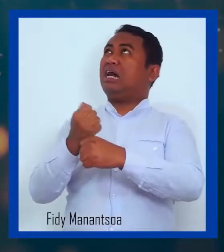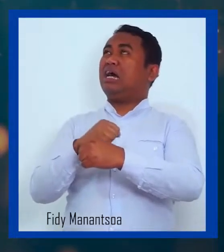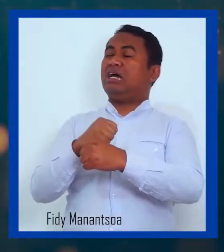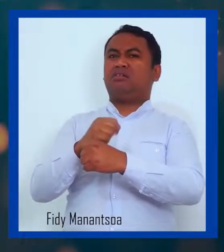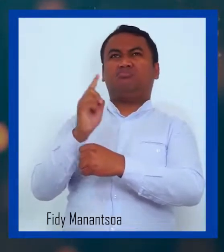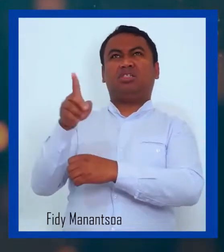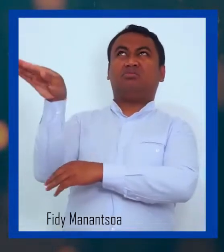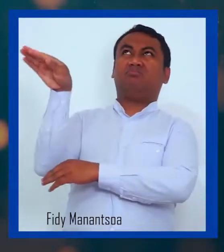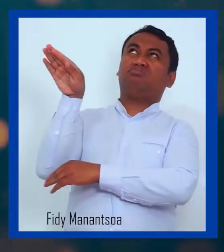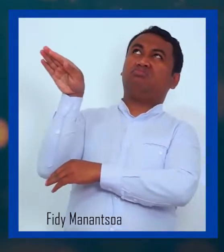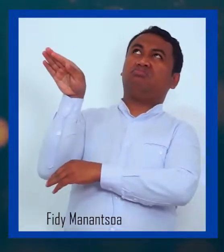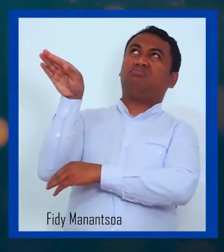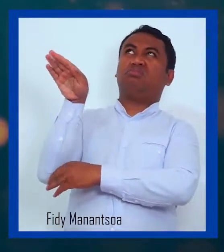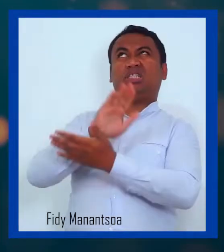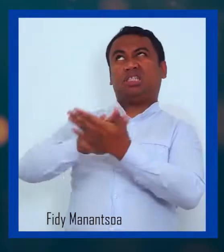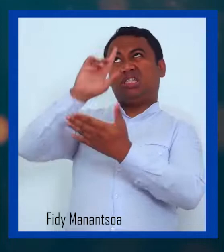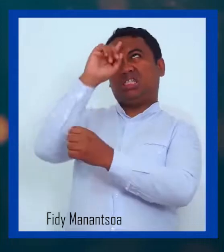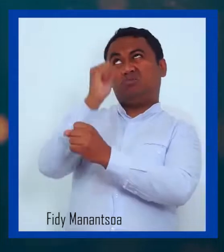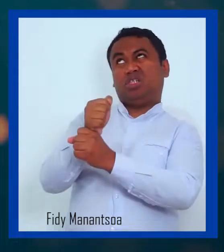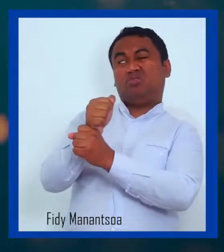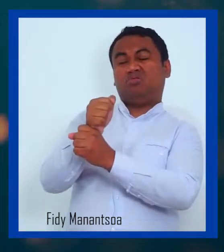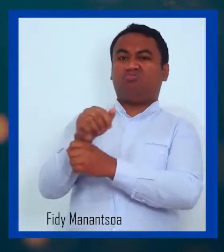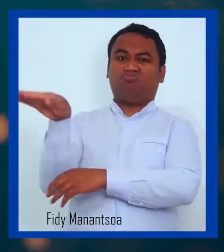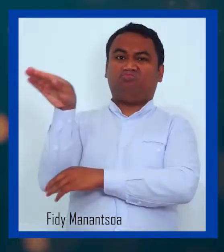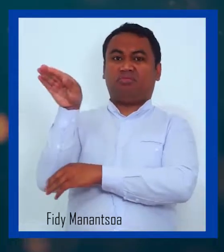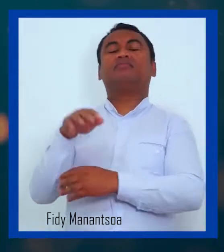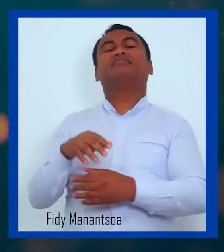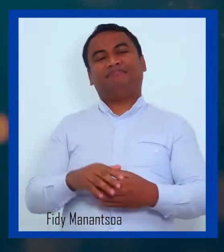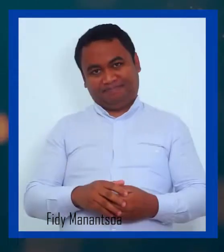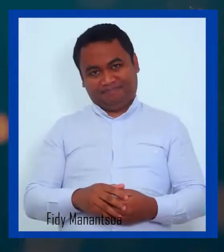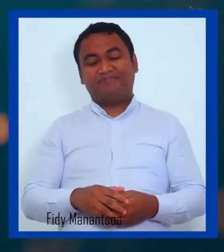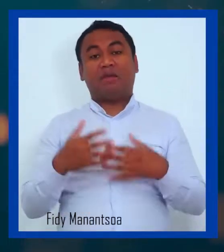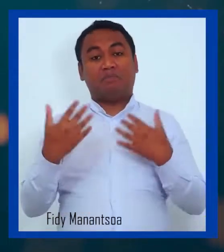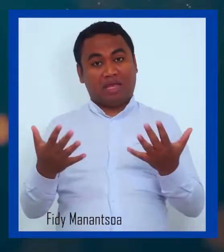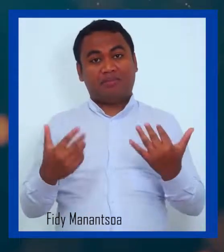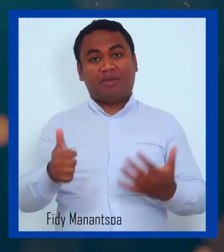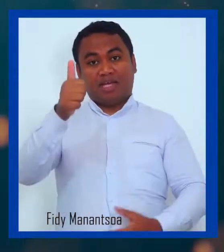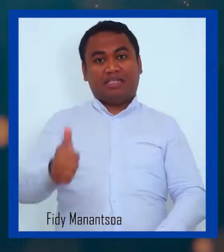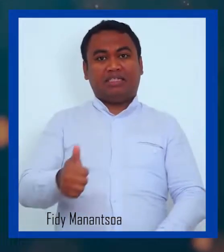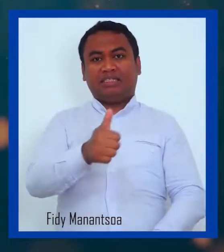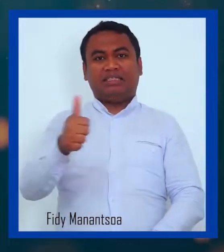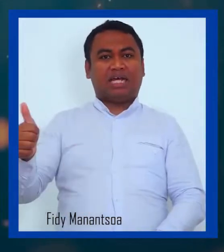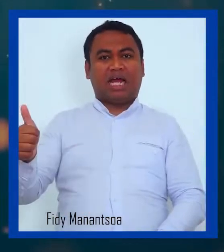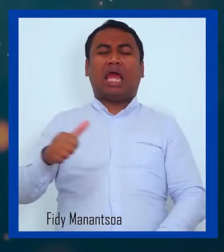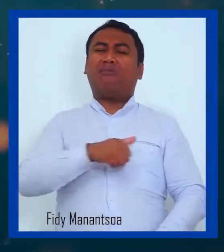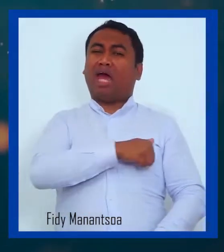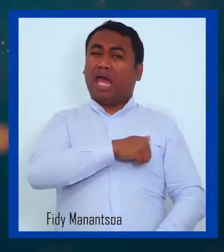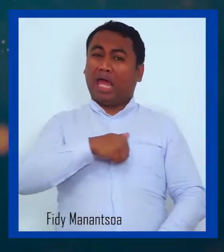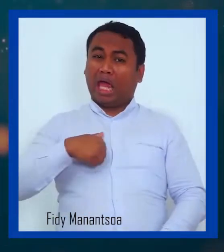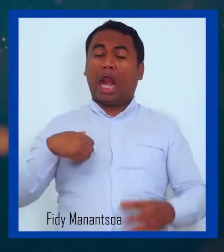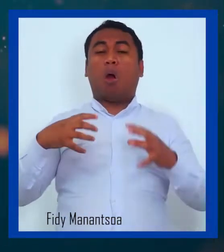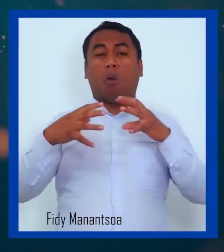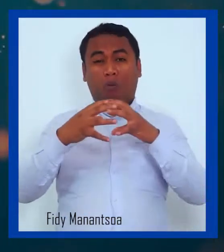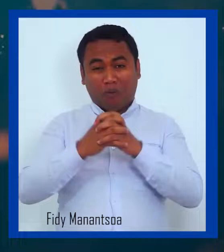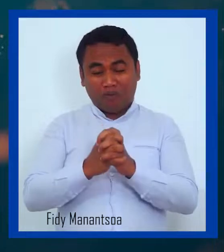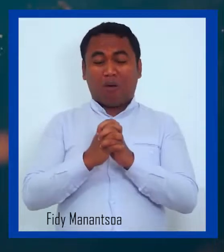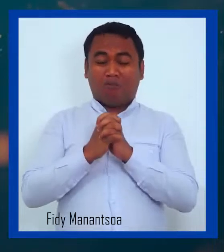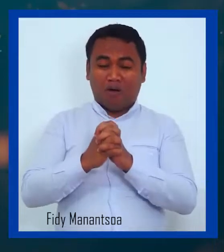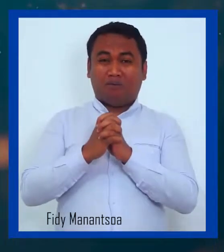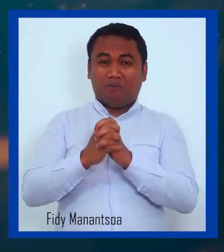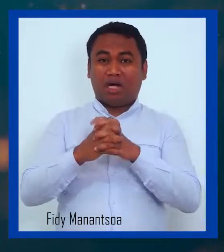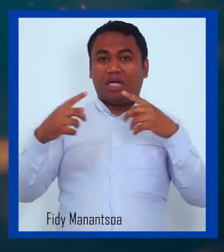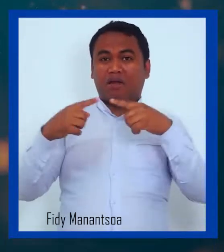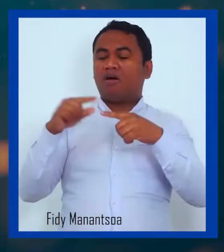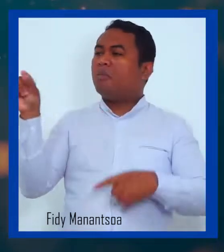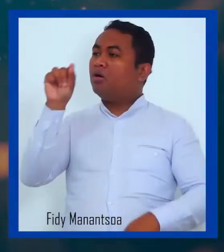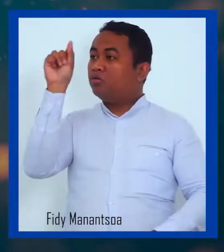fitiavan'Andriamanitra azy. Ao no tsy mintsotro zao fotsiny. Ary ny ankabetsahan'ny kristianina, misy tena hoe olona efa ilan'ny vavahana, fa